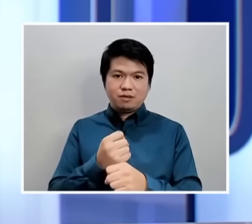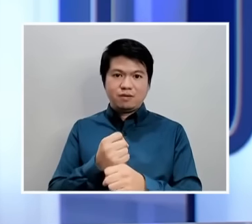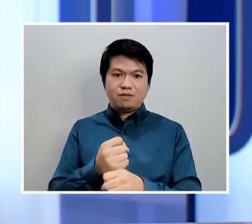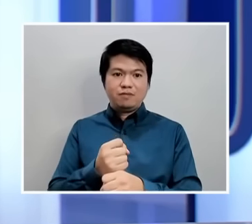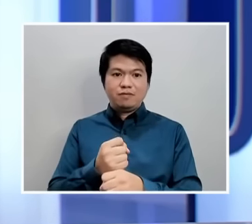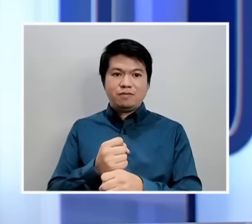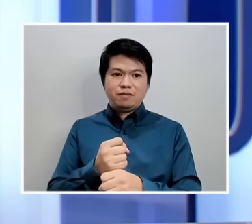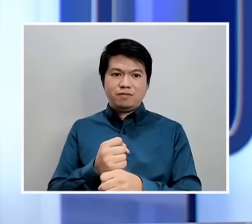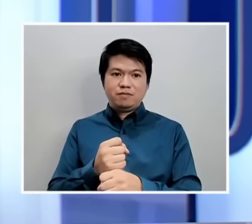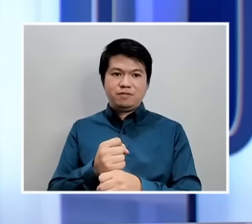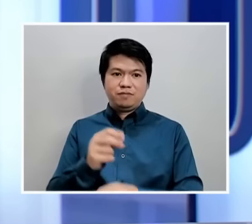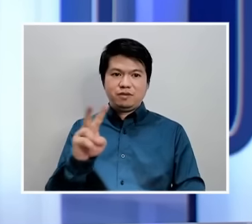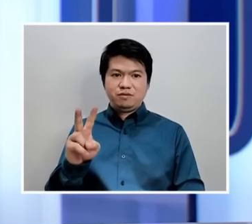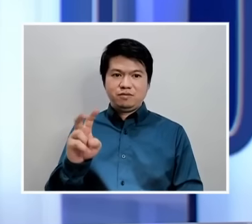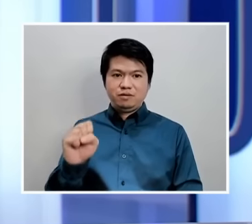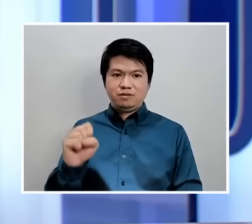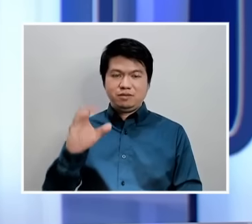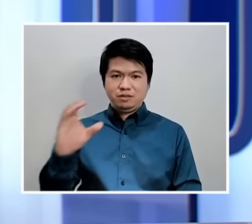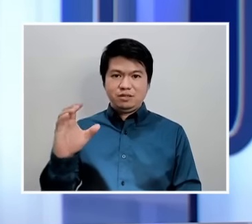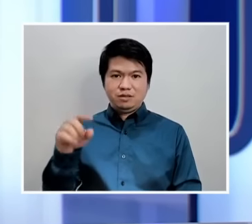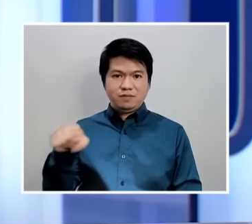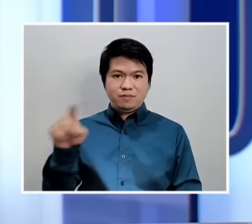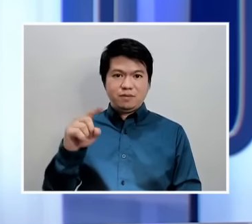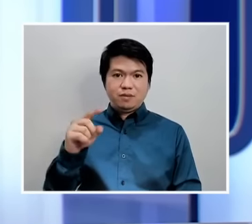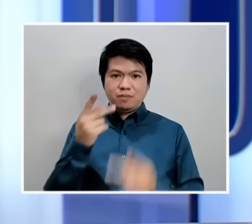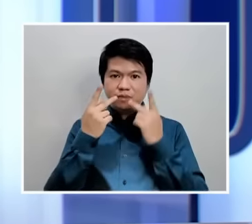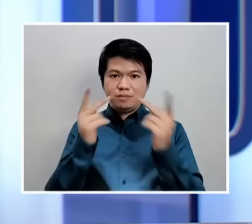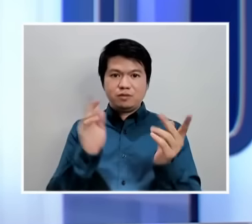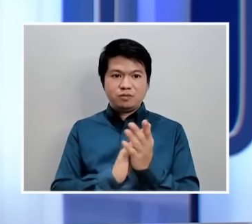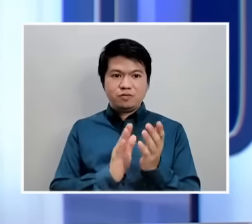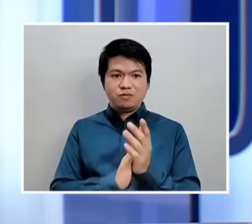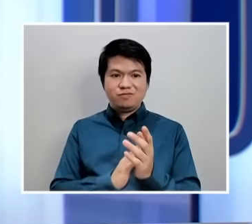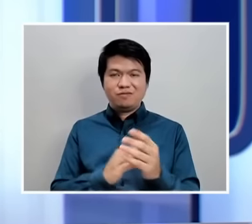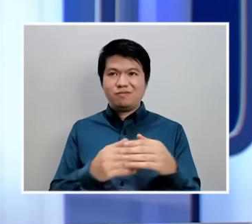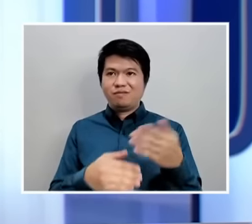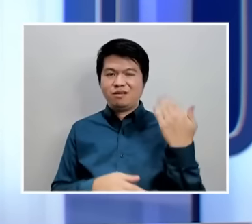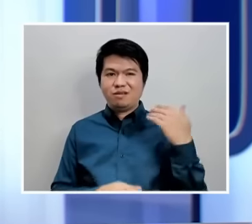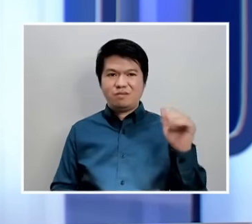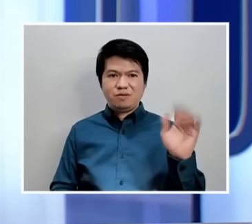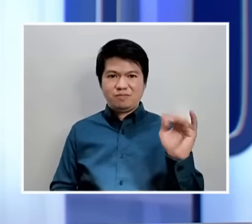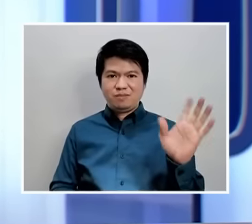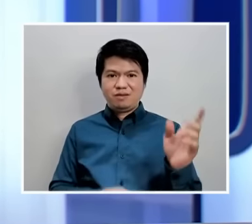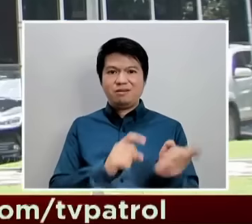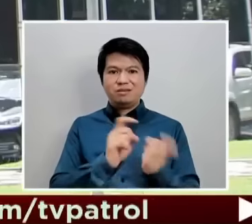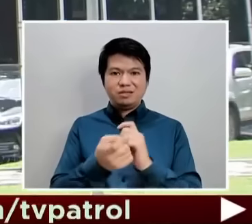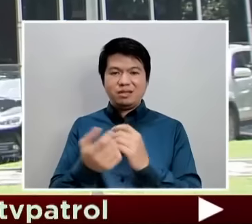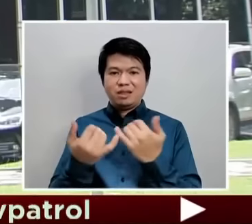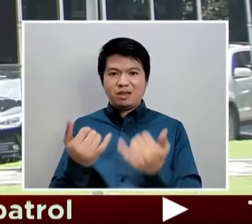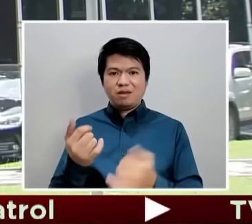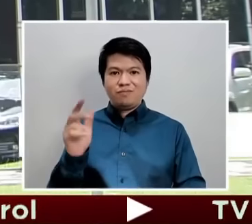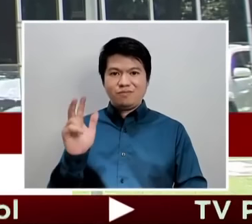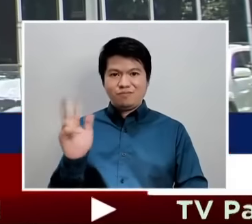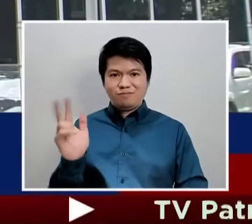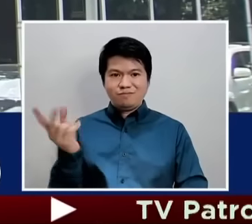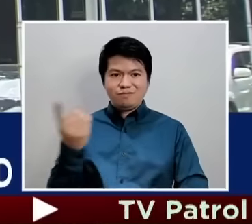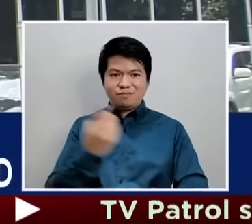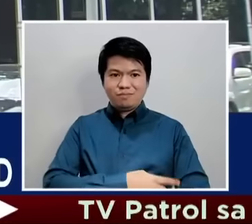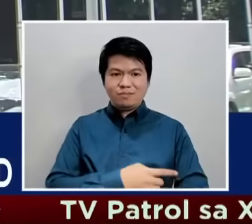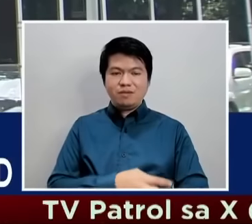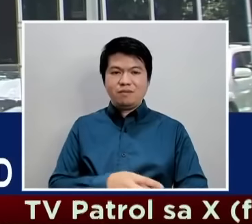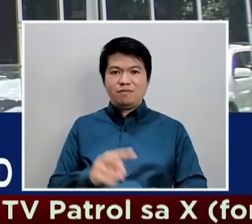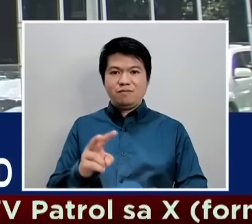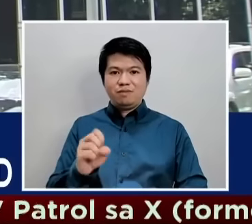ng mga public school teacher sa 30 araw mula sa 15 araw. Sa revised guidelines on the grant of VSCs for